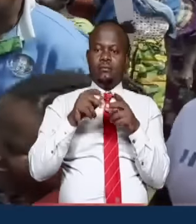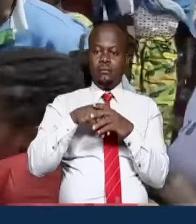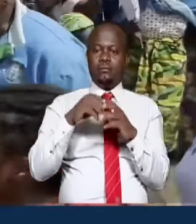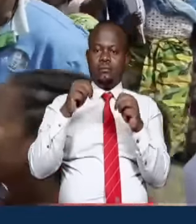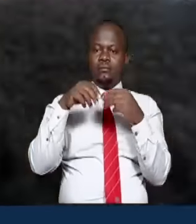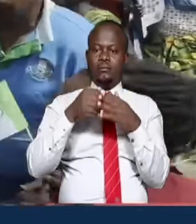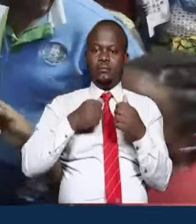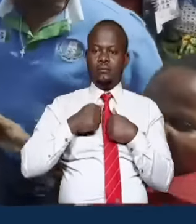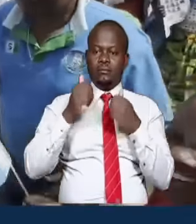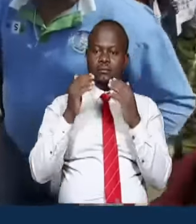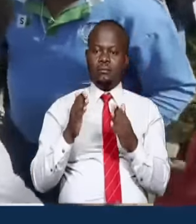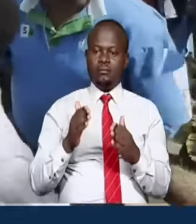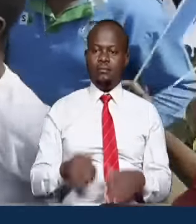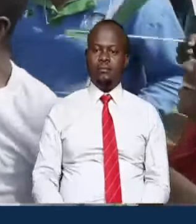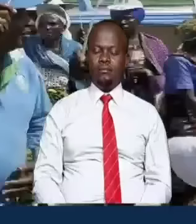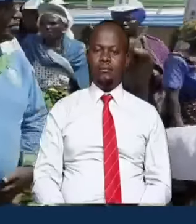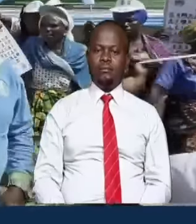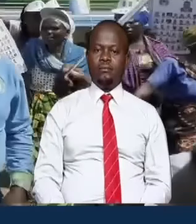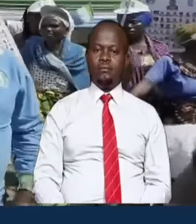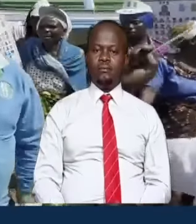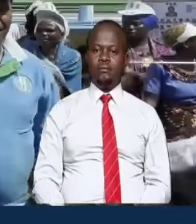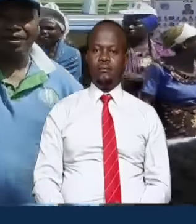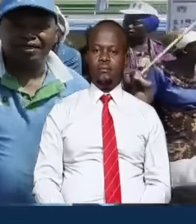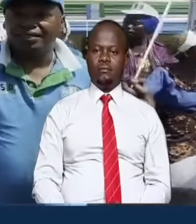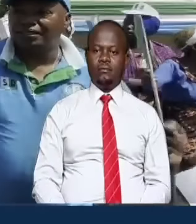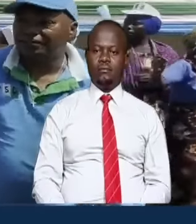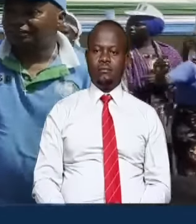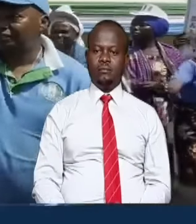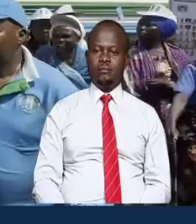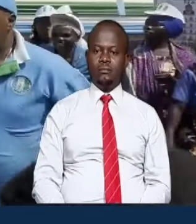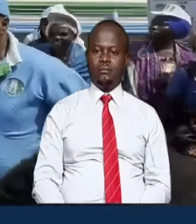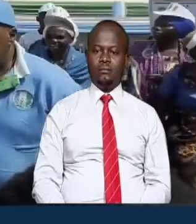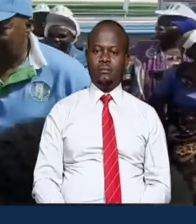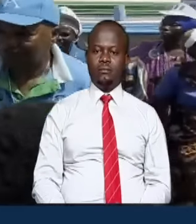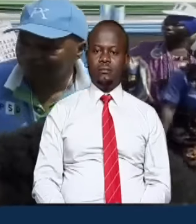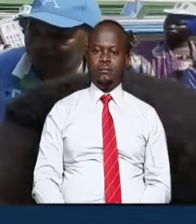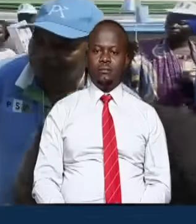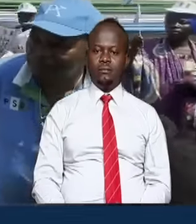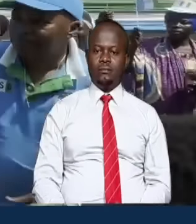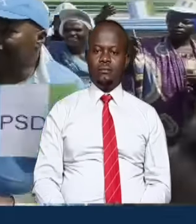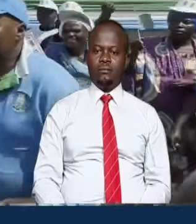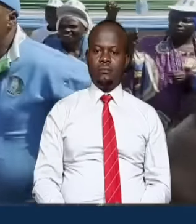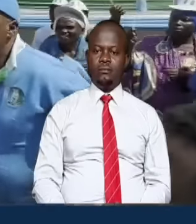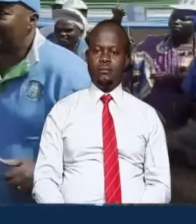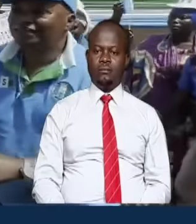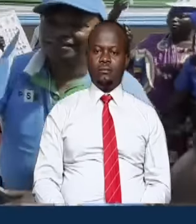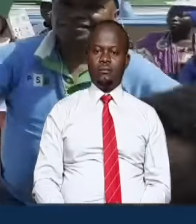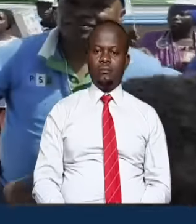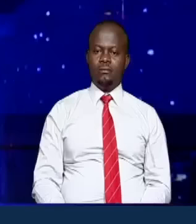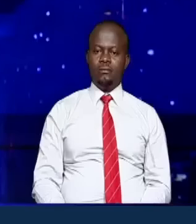amategeko y'u Rwanda. Adam Squizera, Televiziyo Rwanda, mu ntara y'Iburengerazuba.